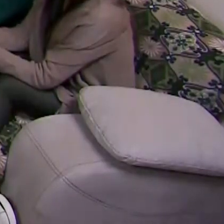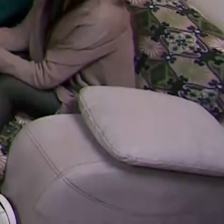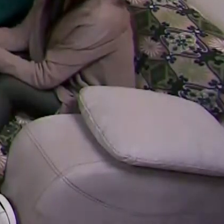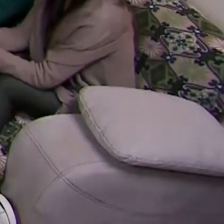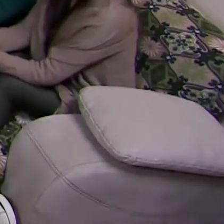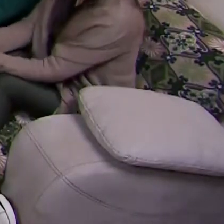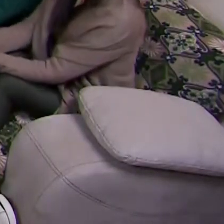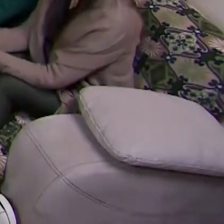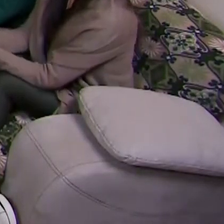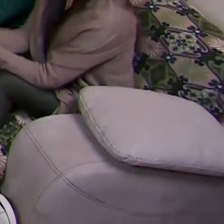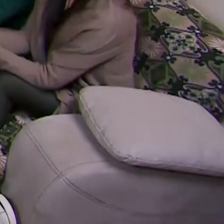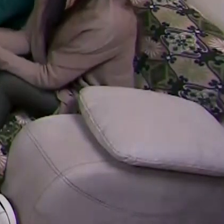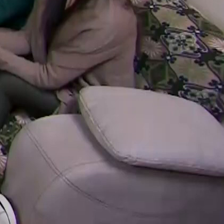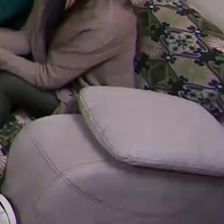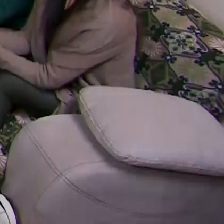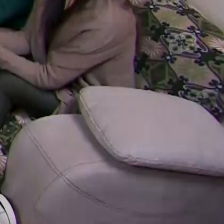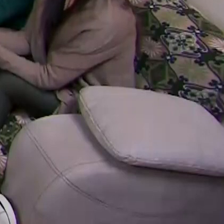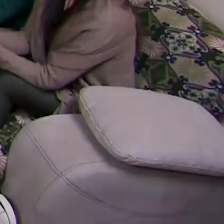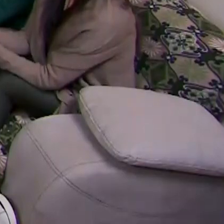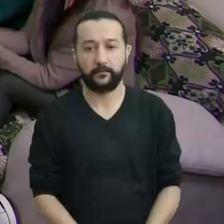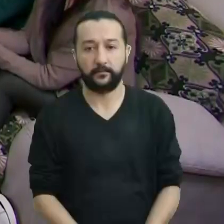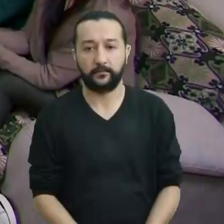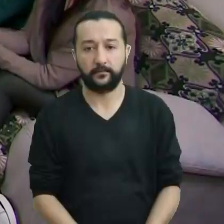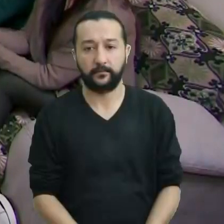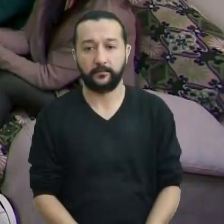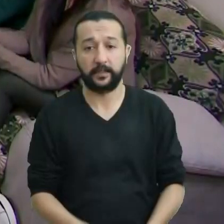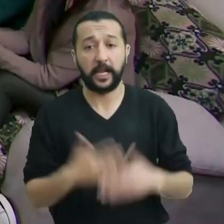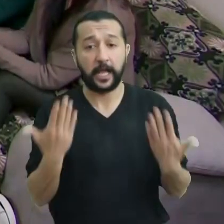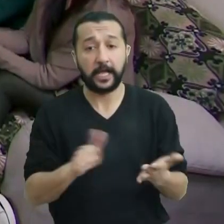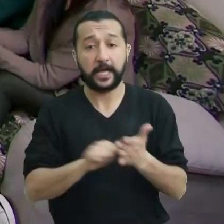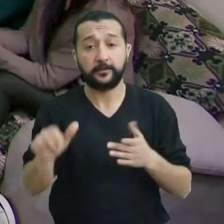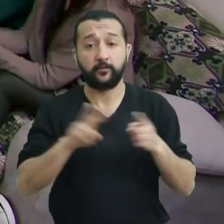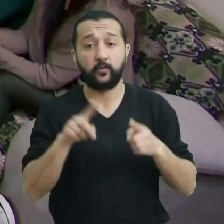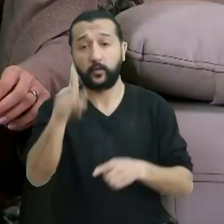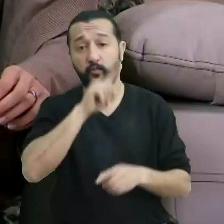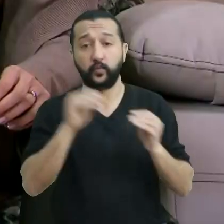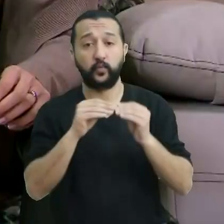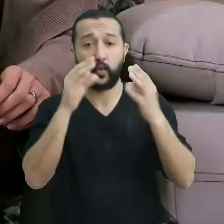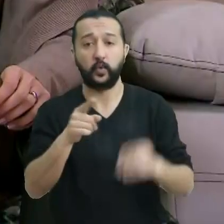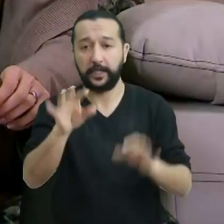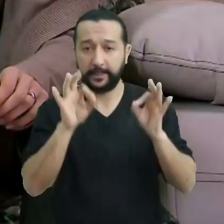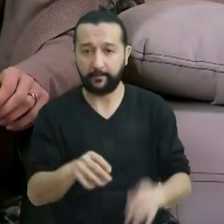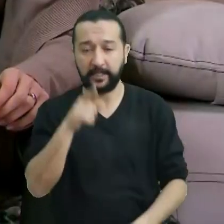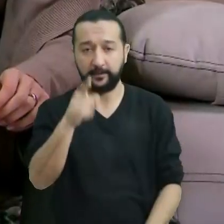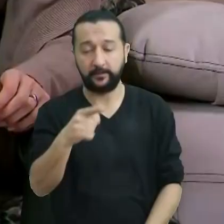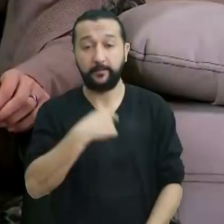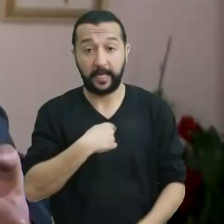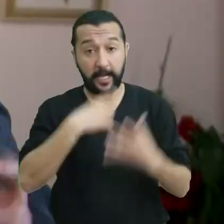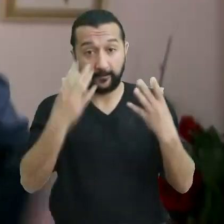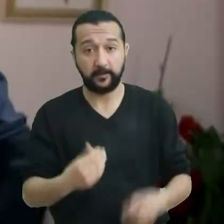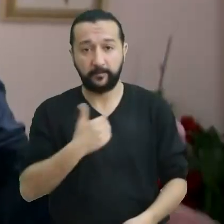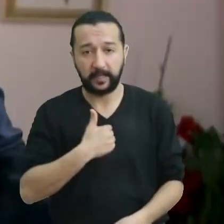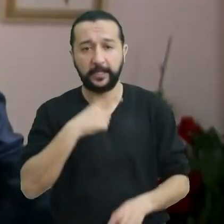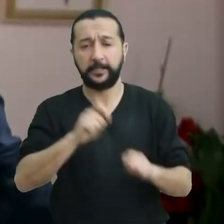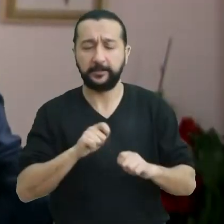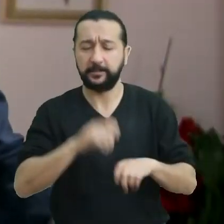geri dolanıyor. Nurhan eli çenesinde düşünceli. Hayır, her şey Nurhan'ın yüzünden oldu. Tabii canım. Yani bana kalsaydı